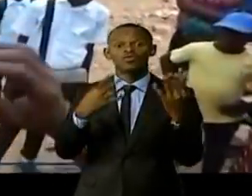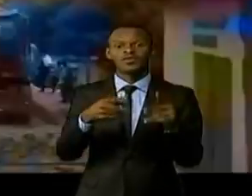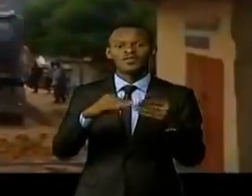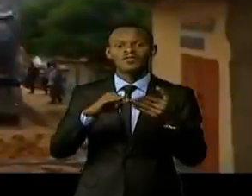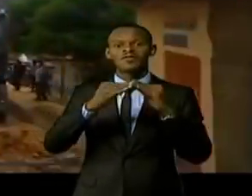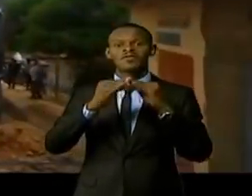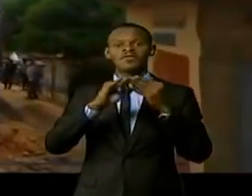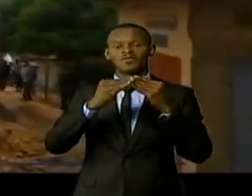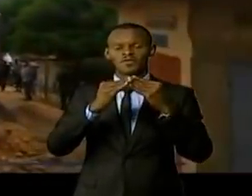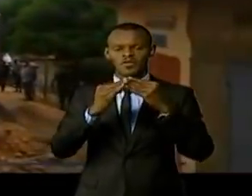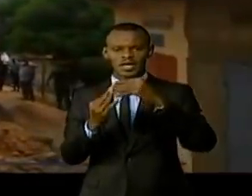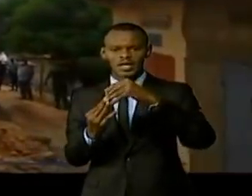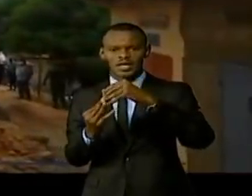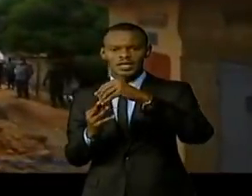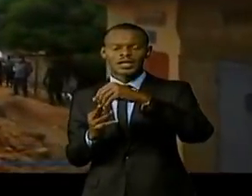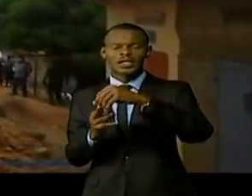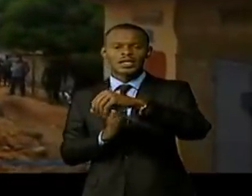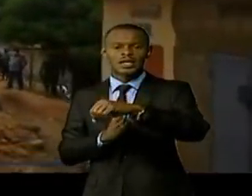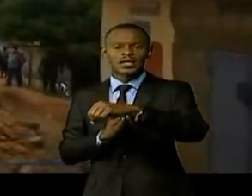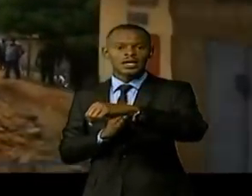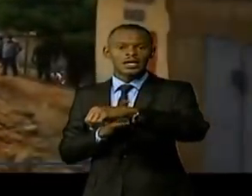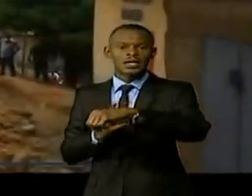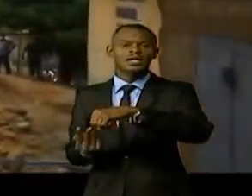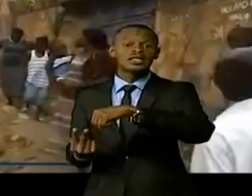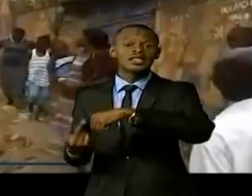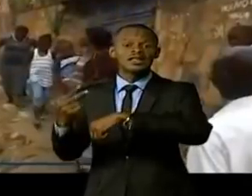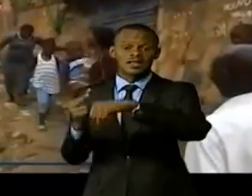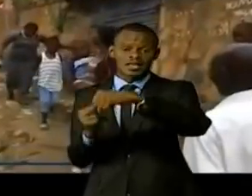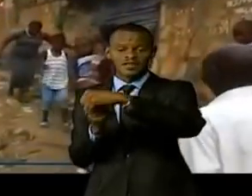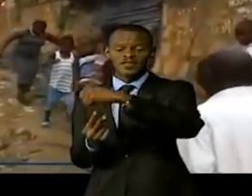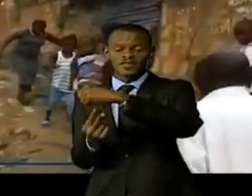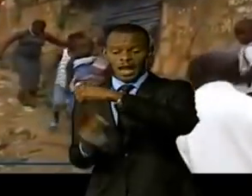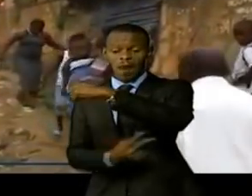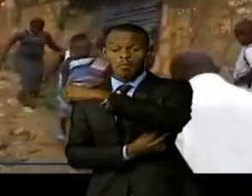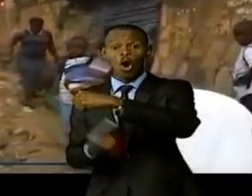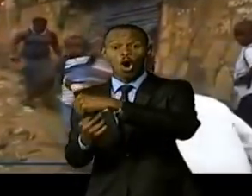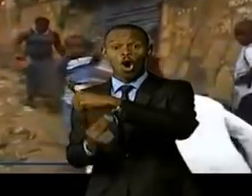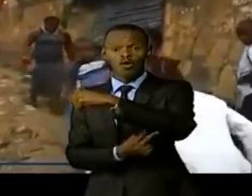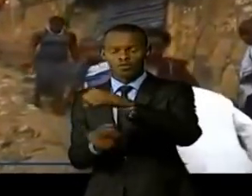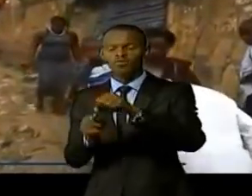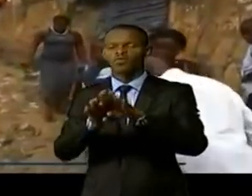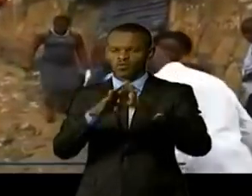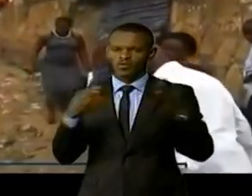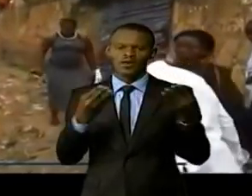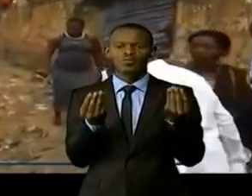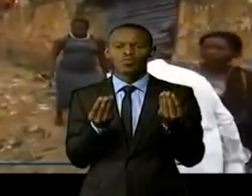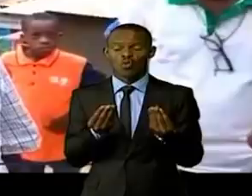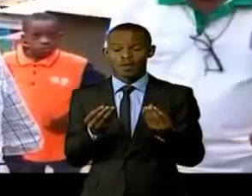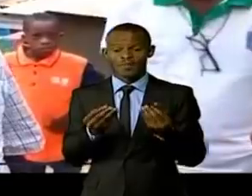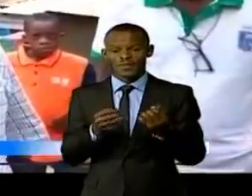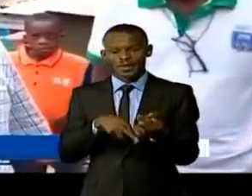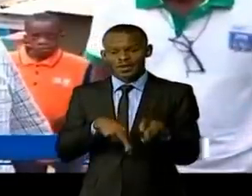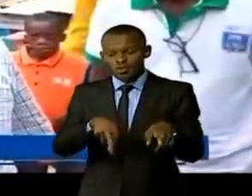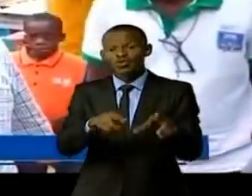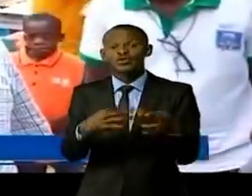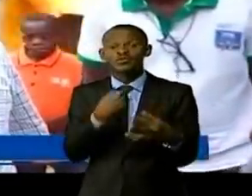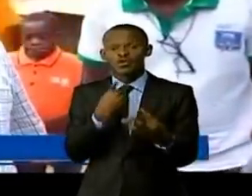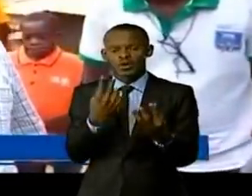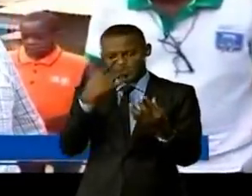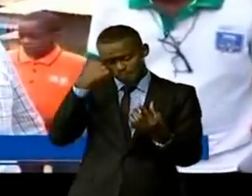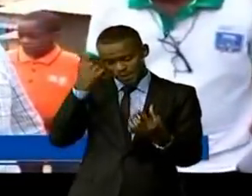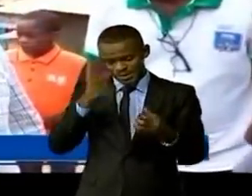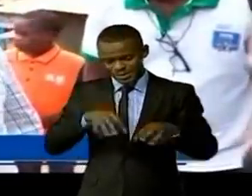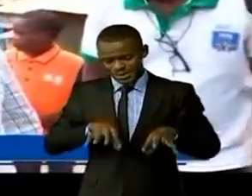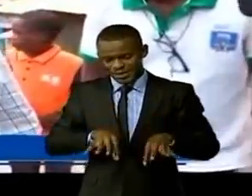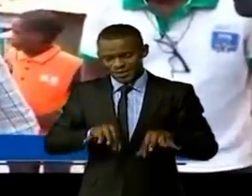plusieurs années d'un manque criant d'une chaussée macadamisée digne de ses noms. Beaucoup disent le peuple d'abord, mais la vision du